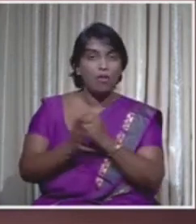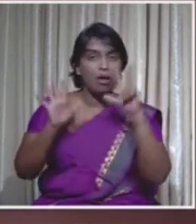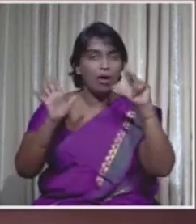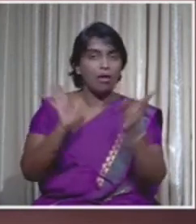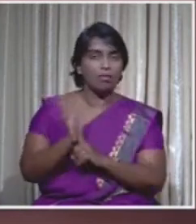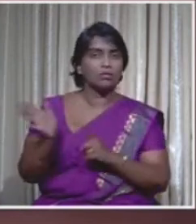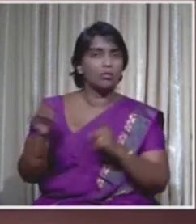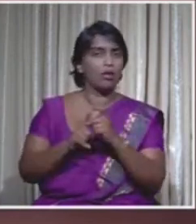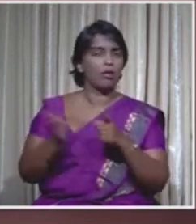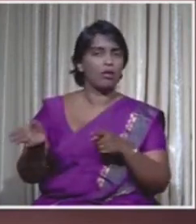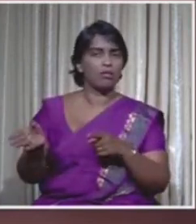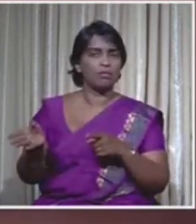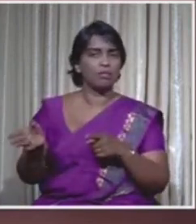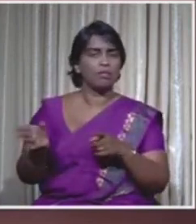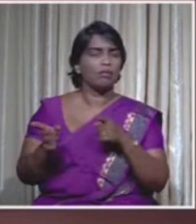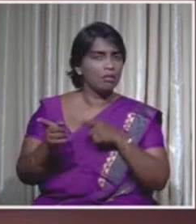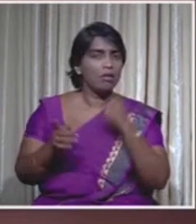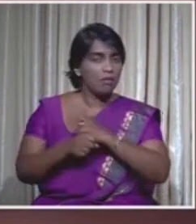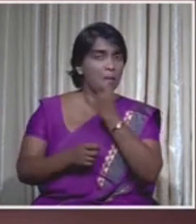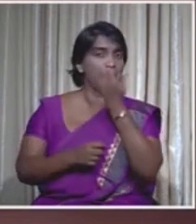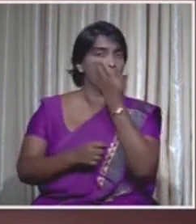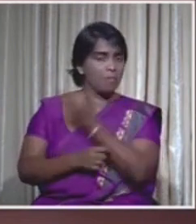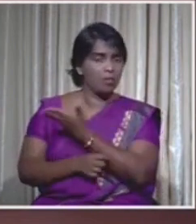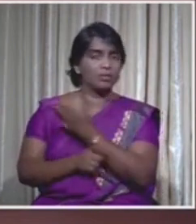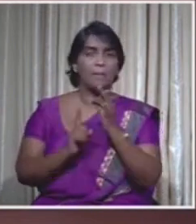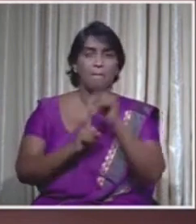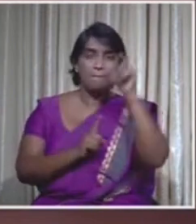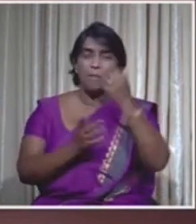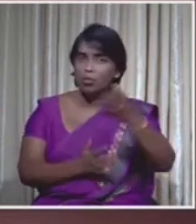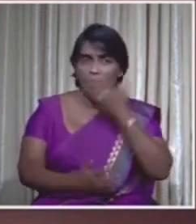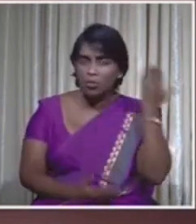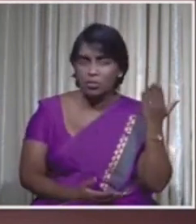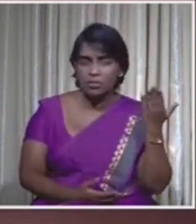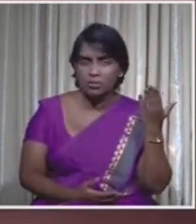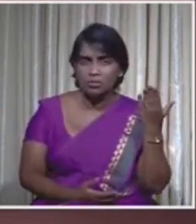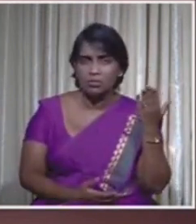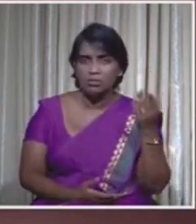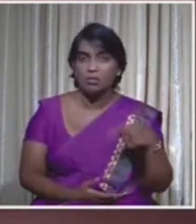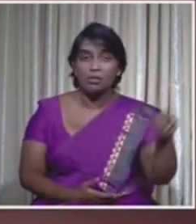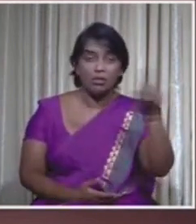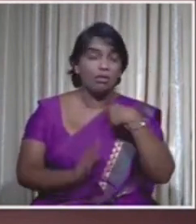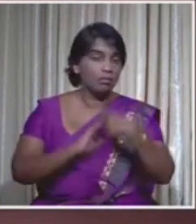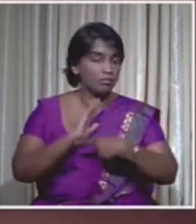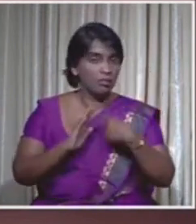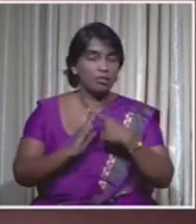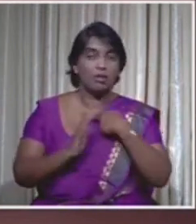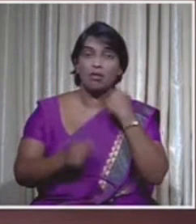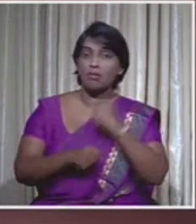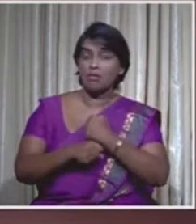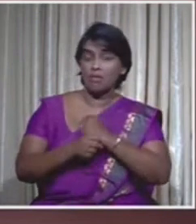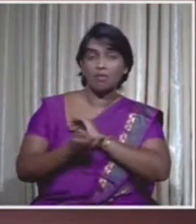එකේ තියෙනවා ගරු මන්ත්‍රීතුමනි බහණ්ඩාගාරයේ සතු ධනේ පුද්ගලයෙකුගේ account එකේ තියෙන්න පුළුවන්ද දැන් තමුනාසලා අපේ රටට